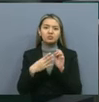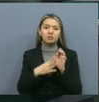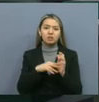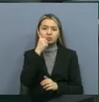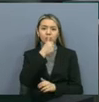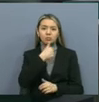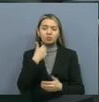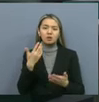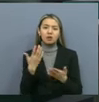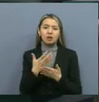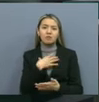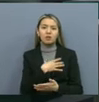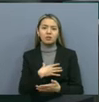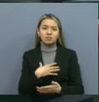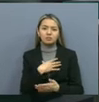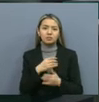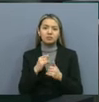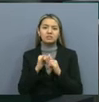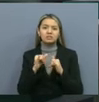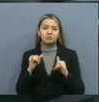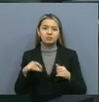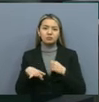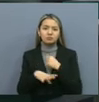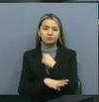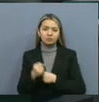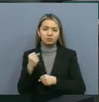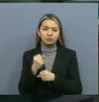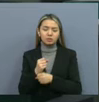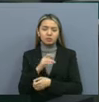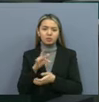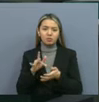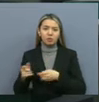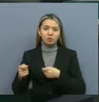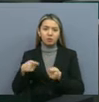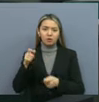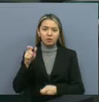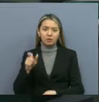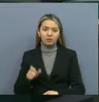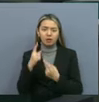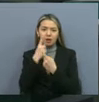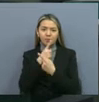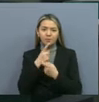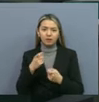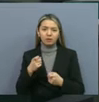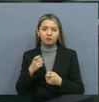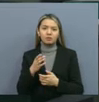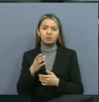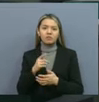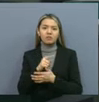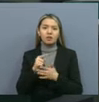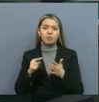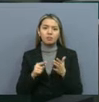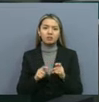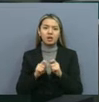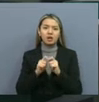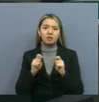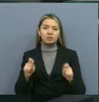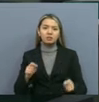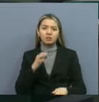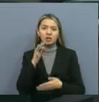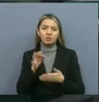өңірдің әлеуметтік-экономикалық дамуына қорытынды жасалған қала басшысы бұқаралық ақпарат құралдары өкілдерінің сұрақтарына ашық жауап